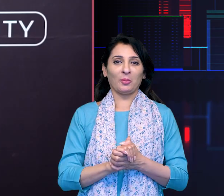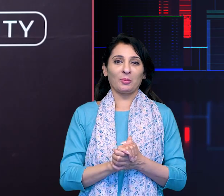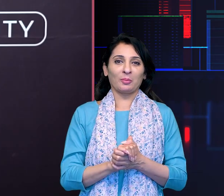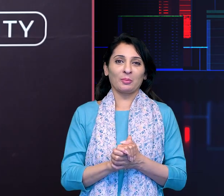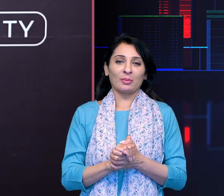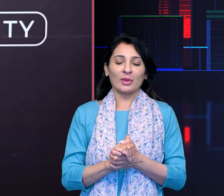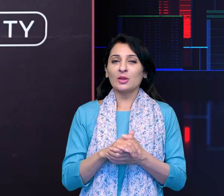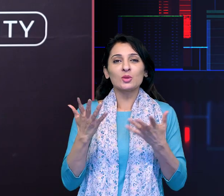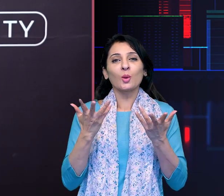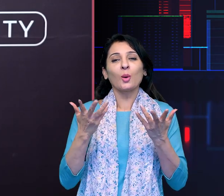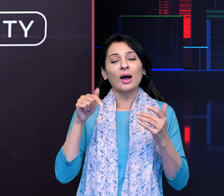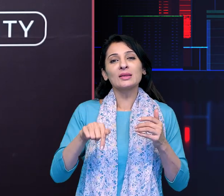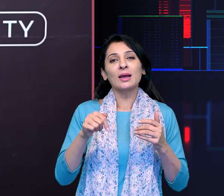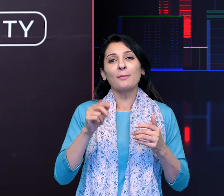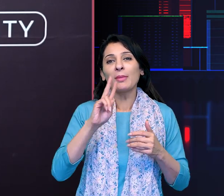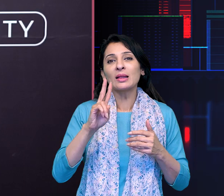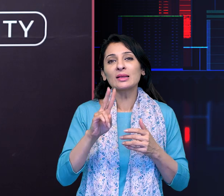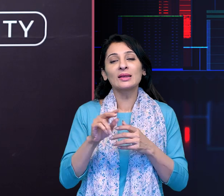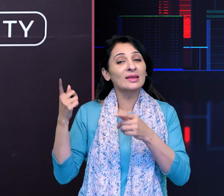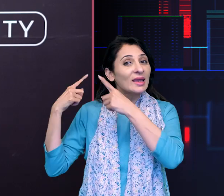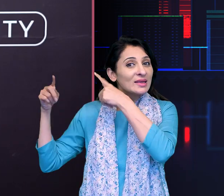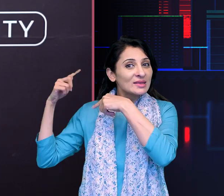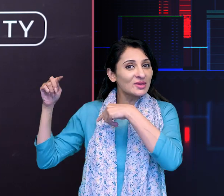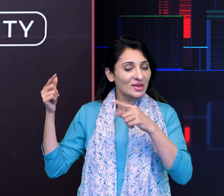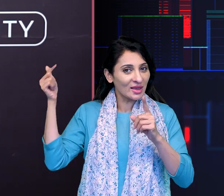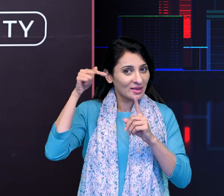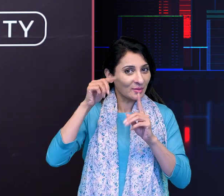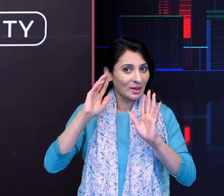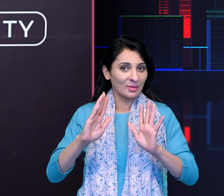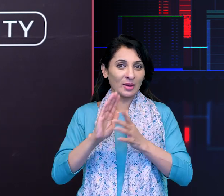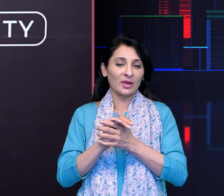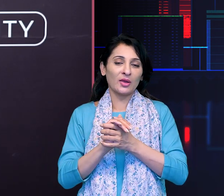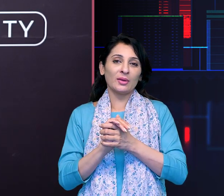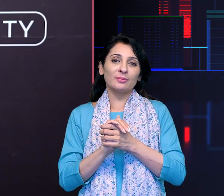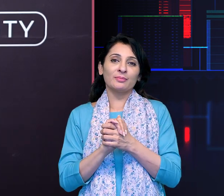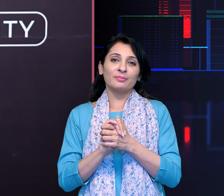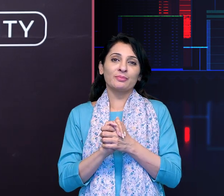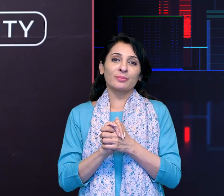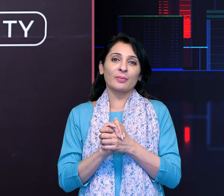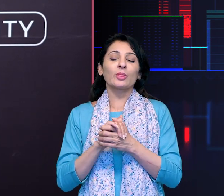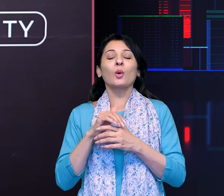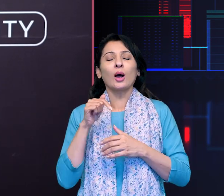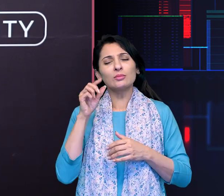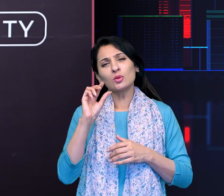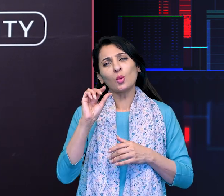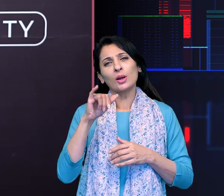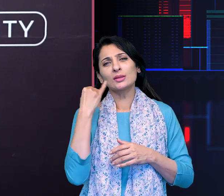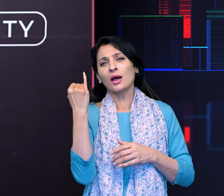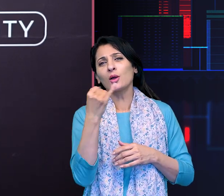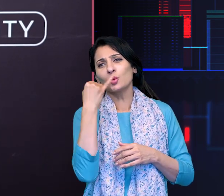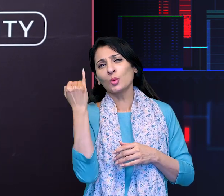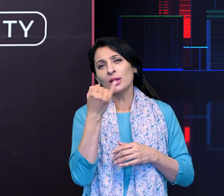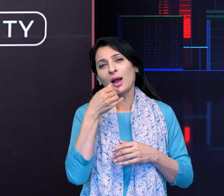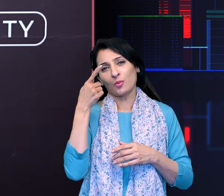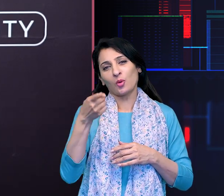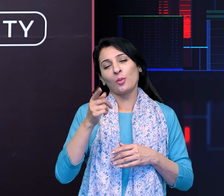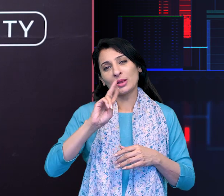बात करें हिस्ट्री के रिगार्डिंग तो मैं आपको एक टुवर्ड करना चाहूंगा लाहौर फोर्ट का